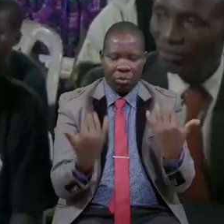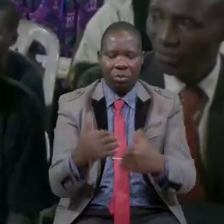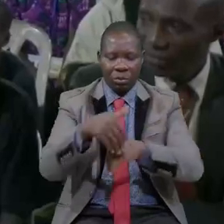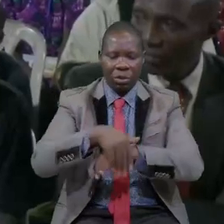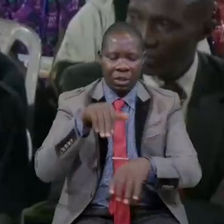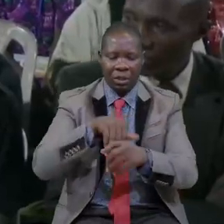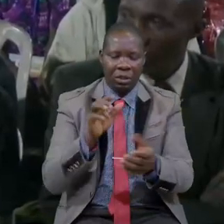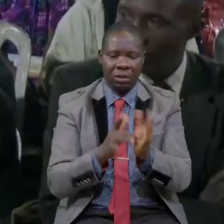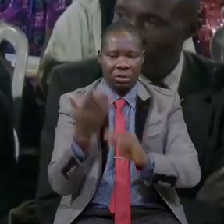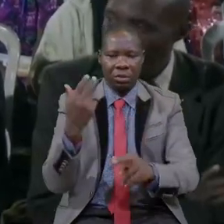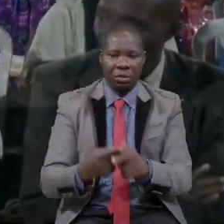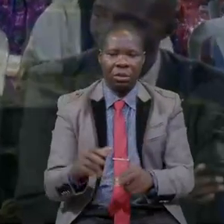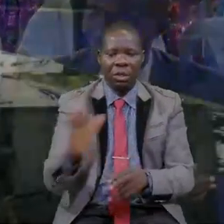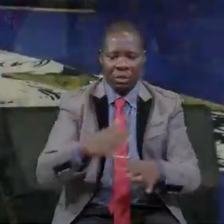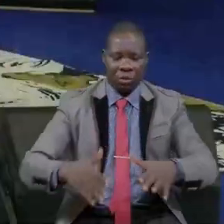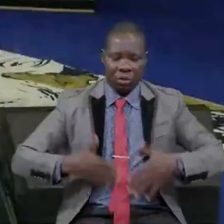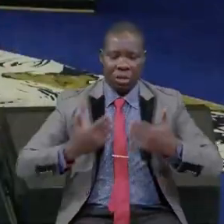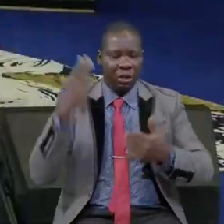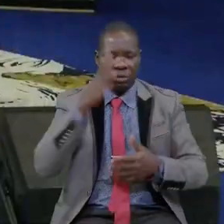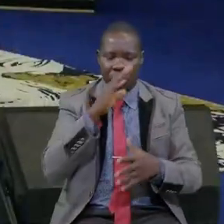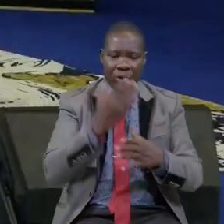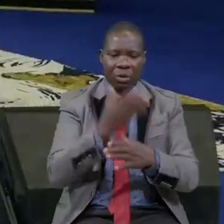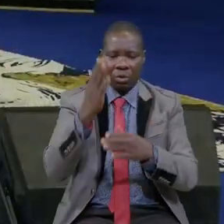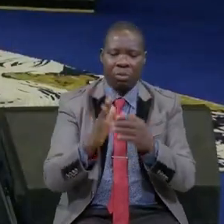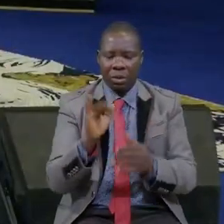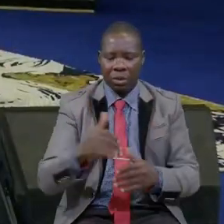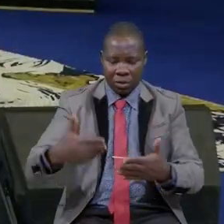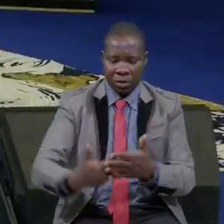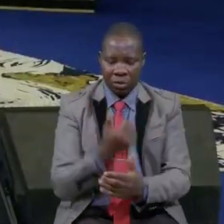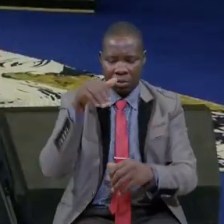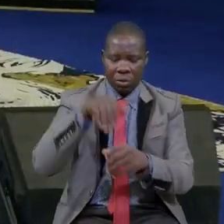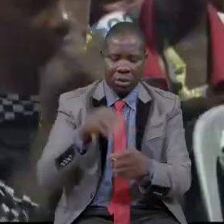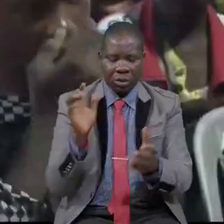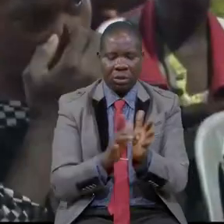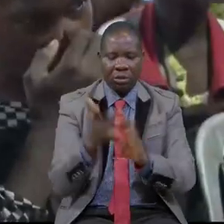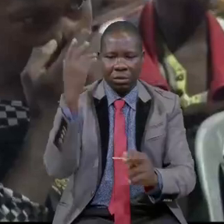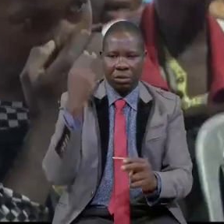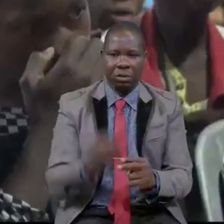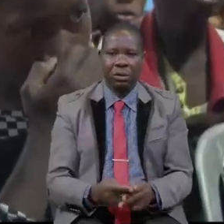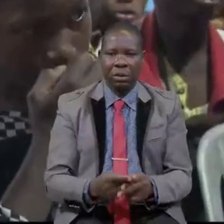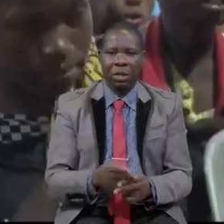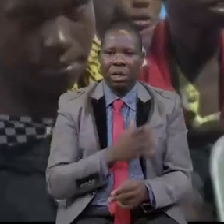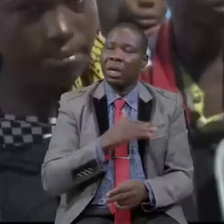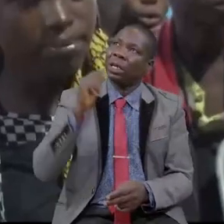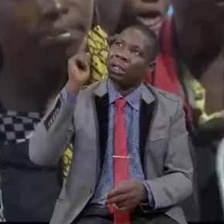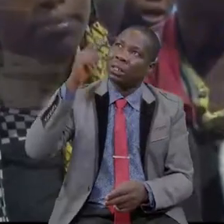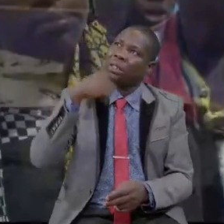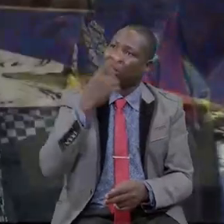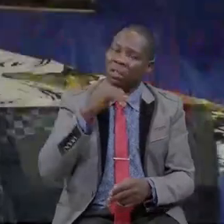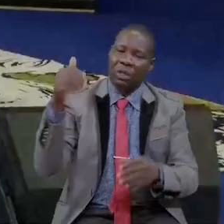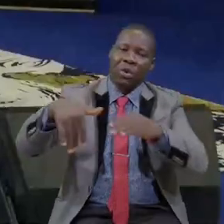Ta vie sera totalement nouvelle au nom de Jésus. Et il dit sur